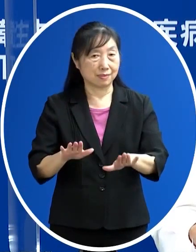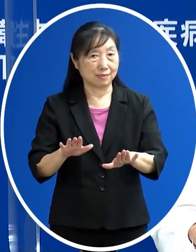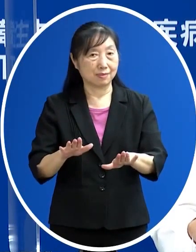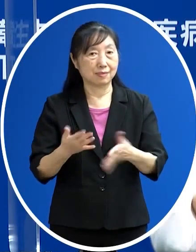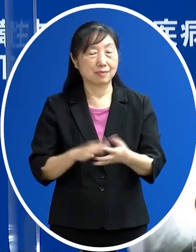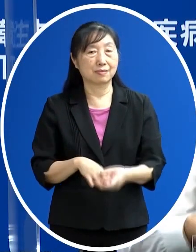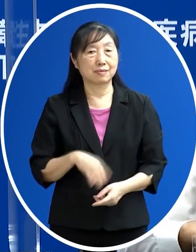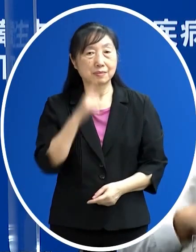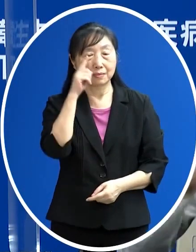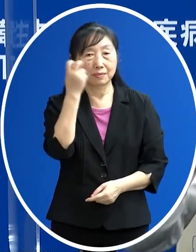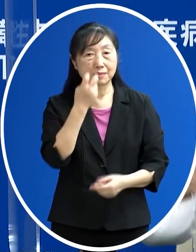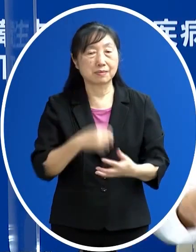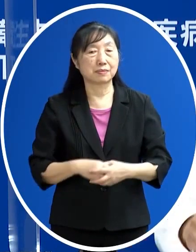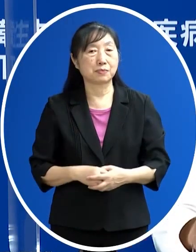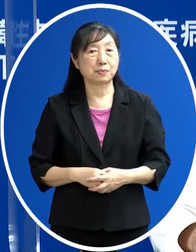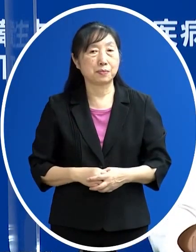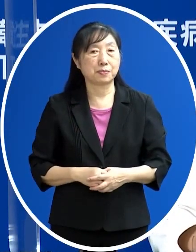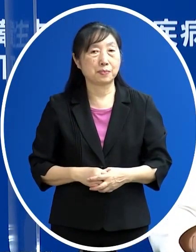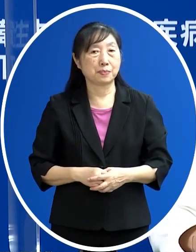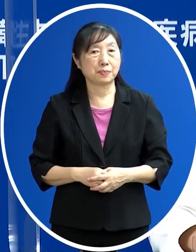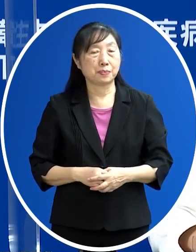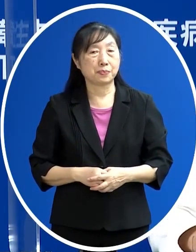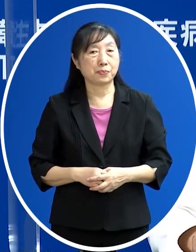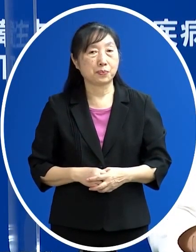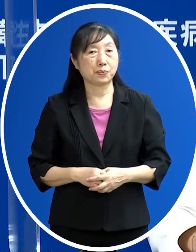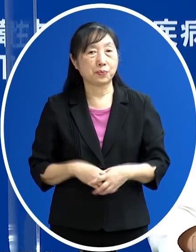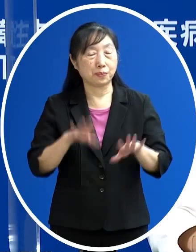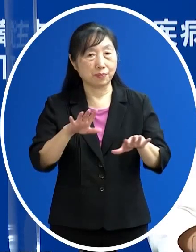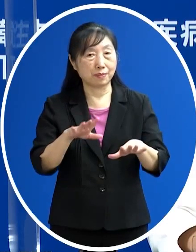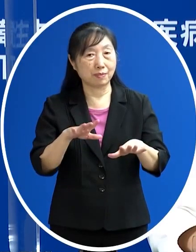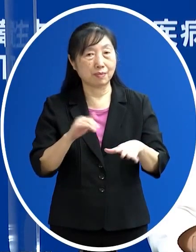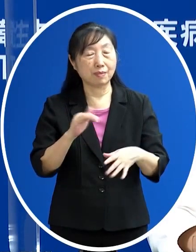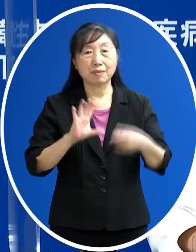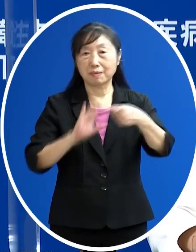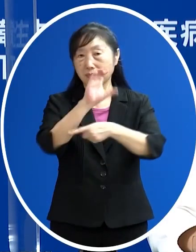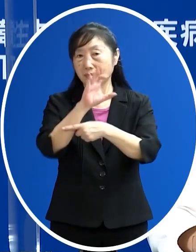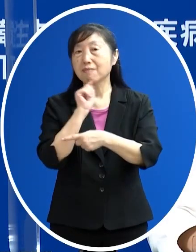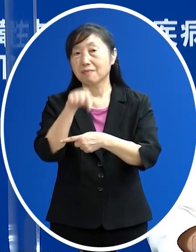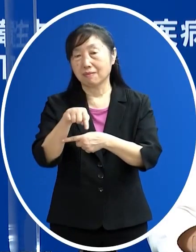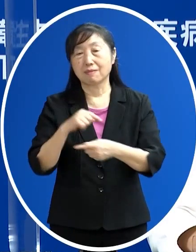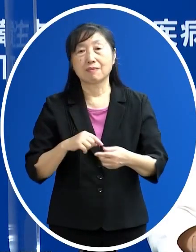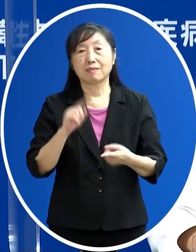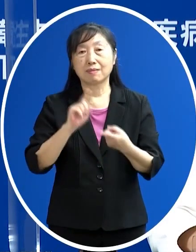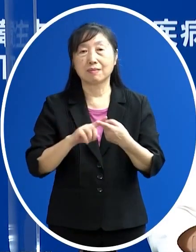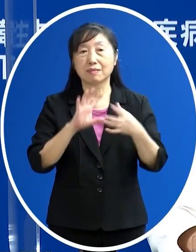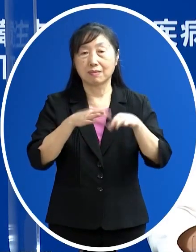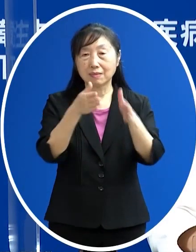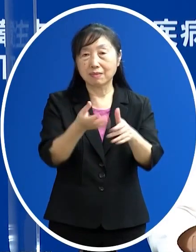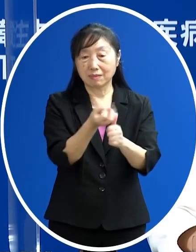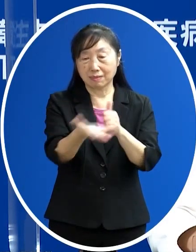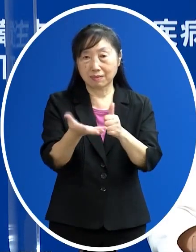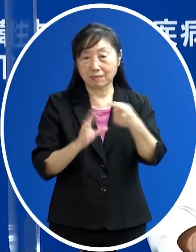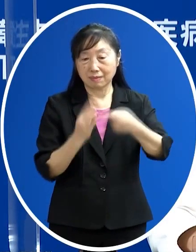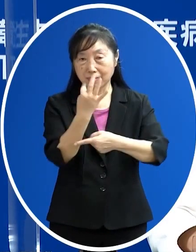家用快筛事实上它的特异性高达 99%， 所以对于这个有传染力